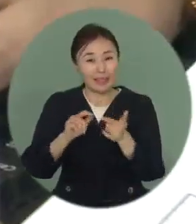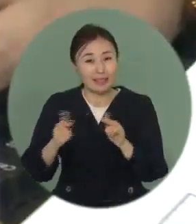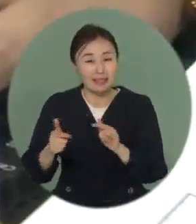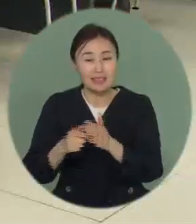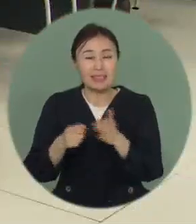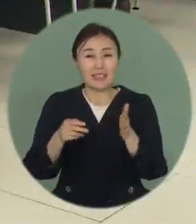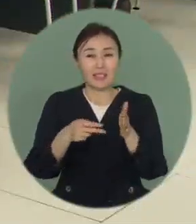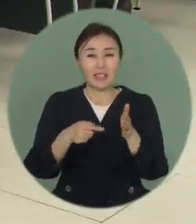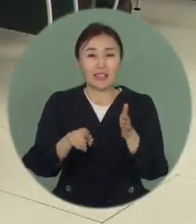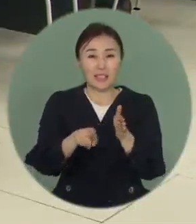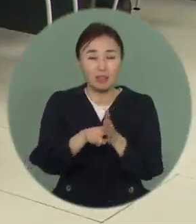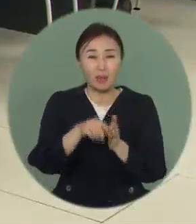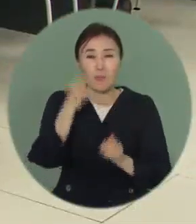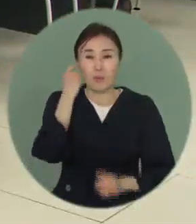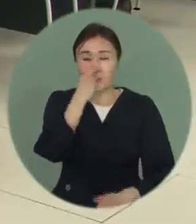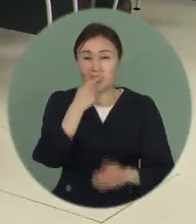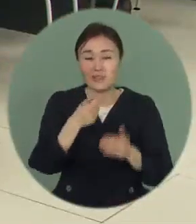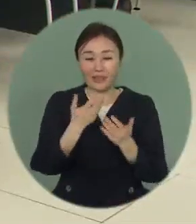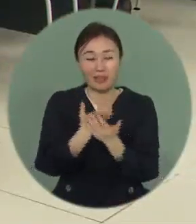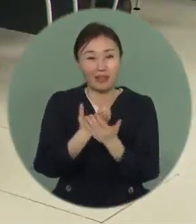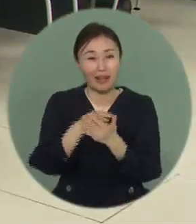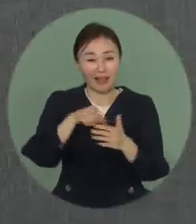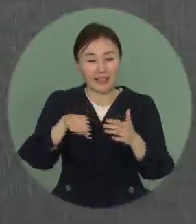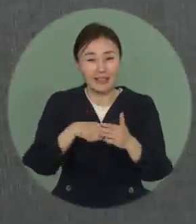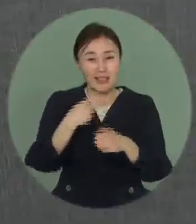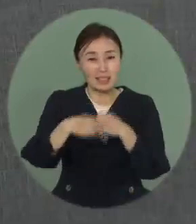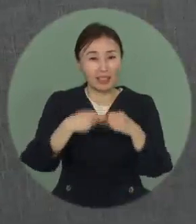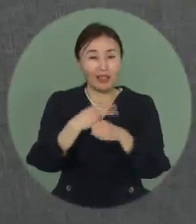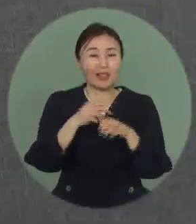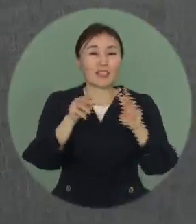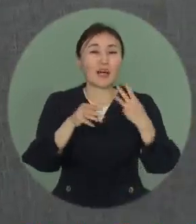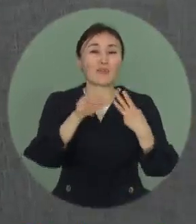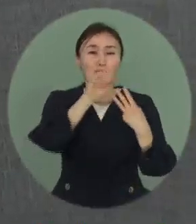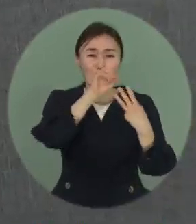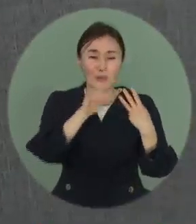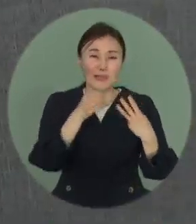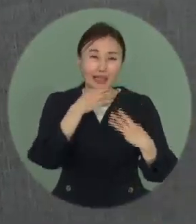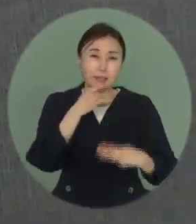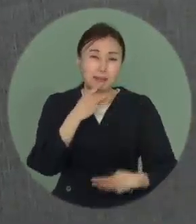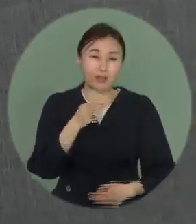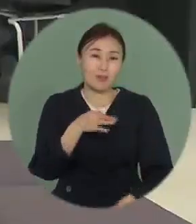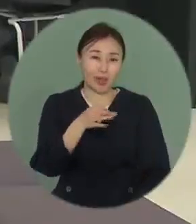신용보증서 범위내에서 2년 동안 3% 이자를 보전받기